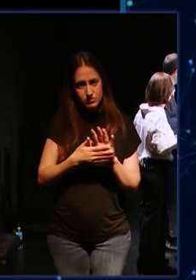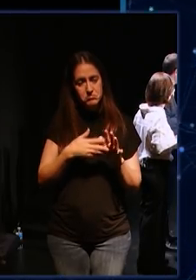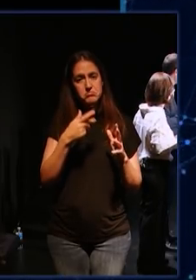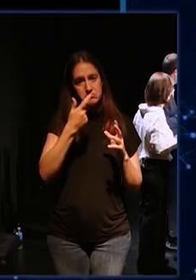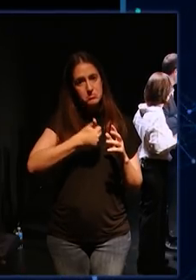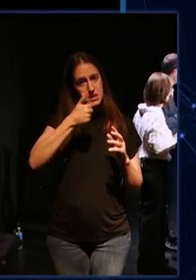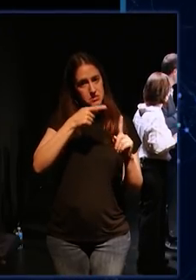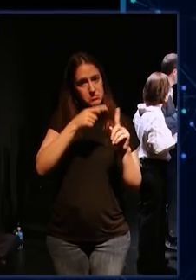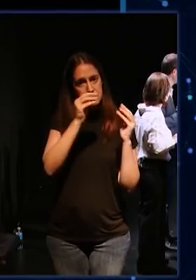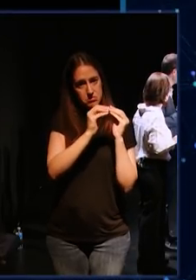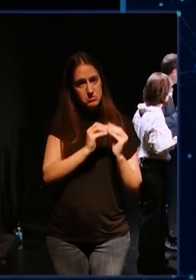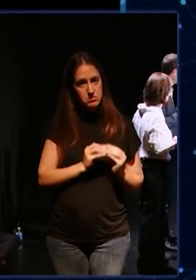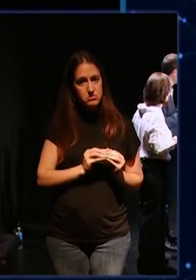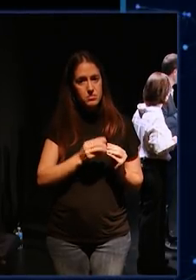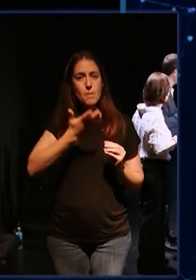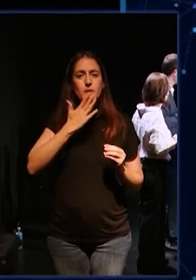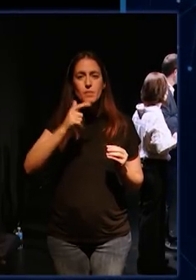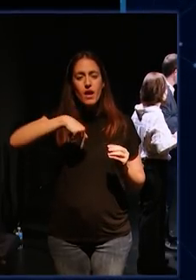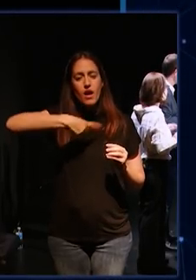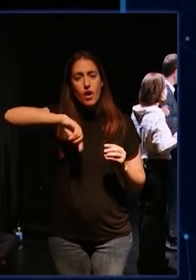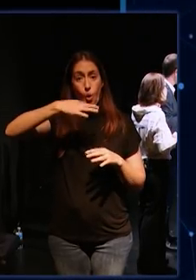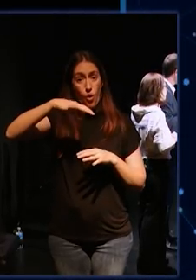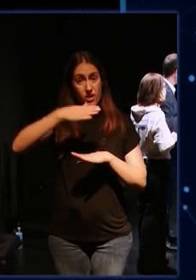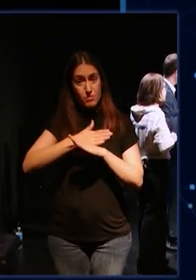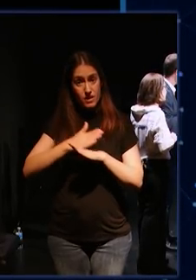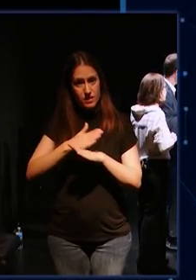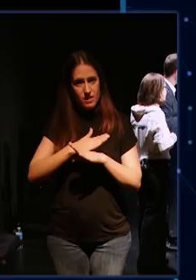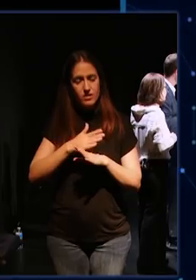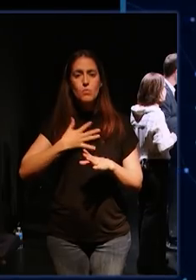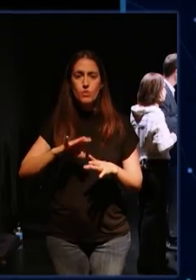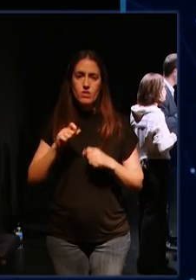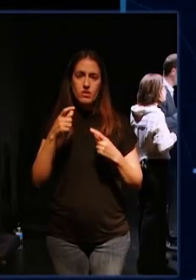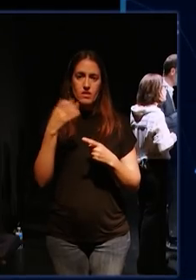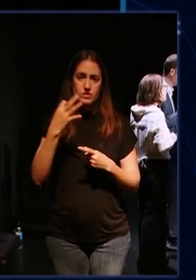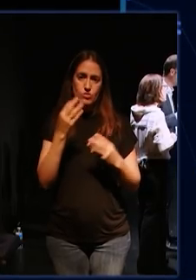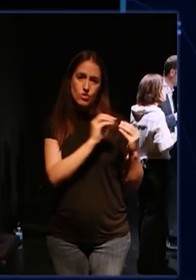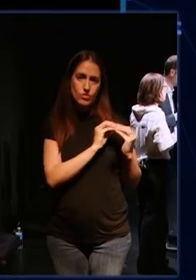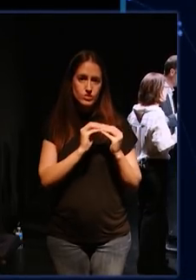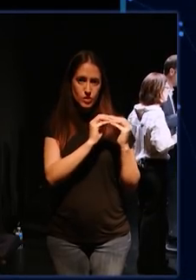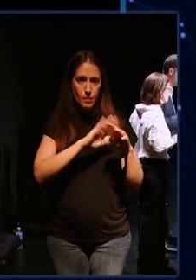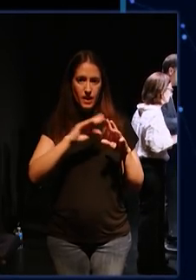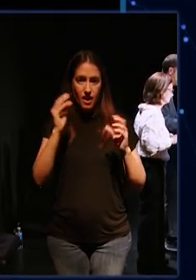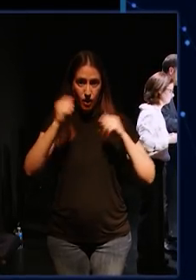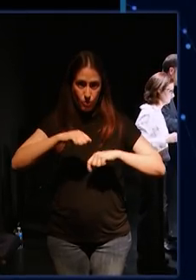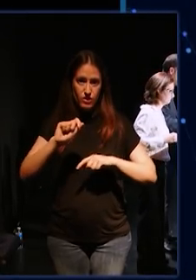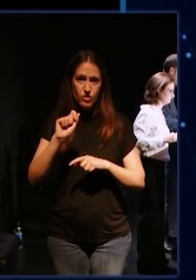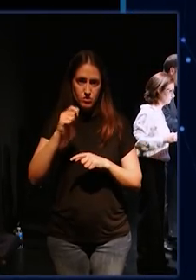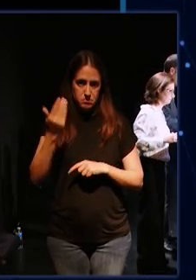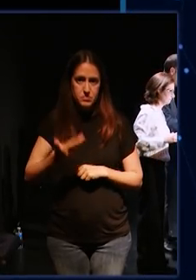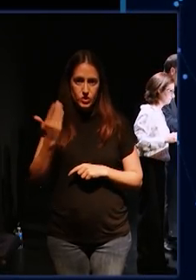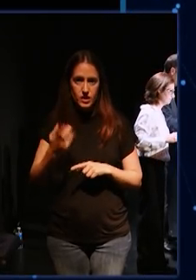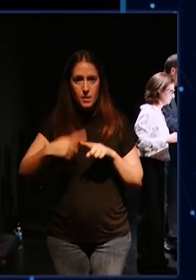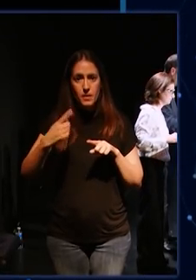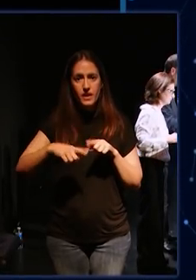consens. Creiem que som l'únic partit que pot garantir aquest consens i arribar a grans acords, perquè som l'únic partit d'arrel